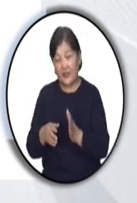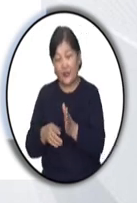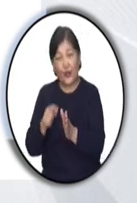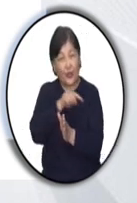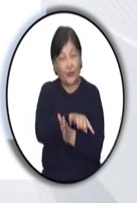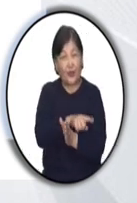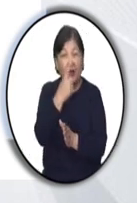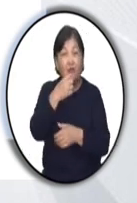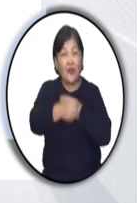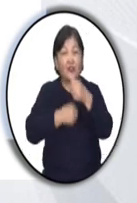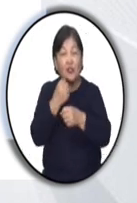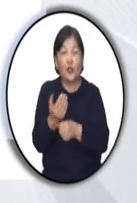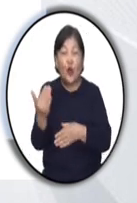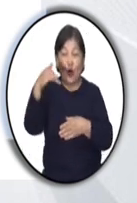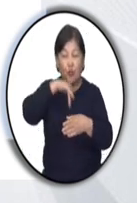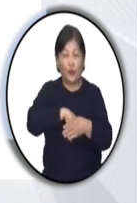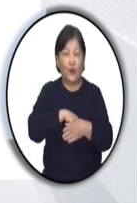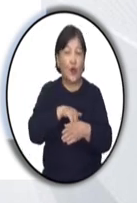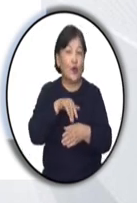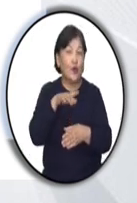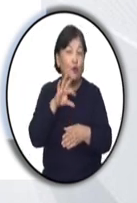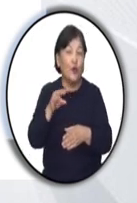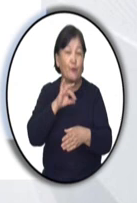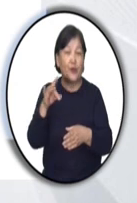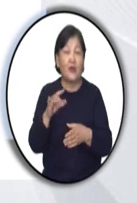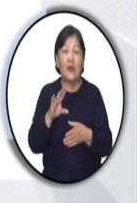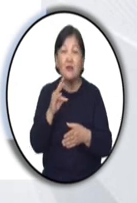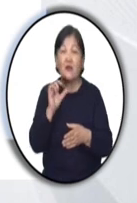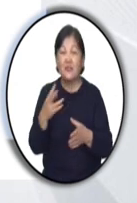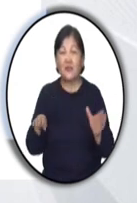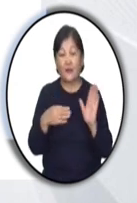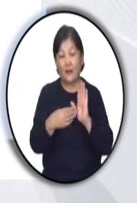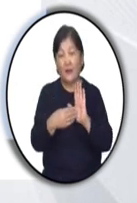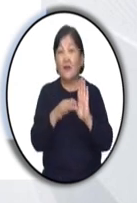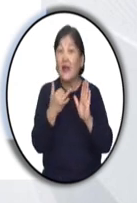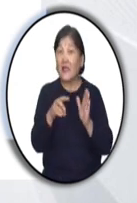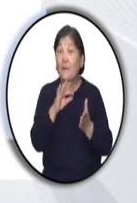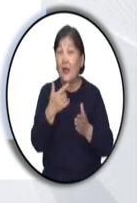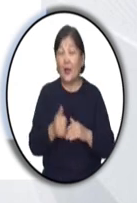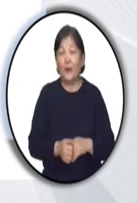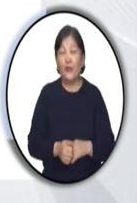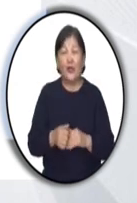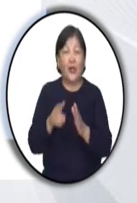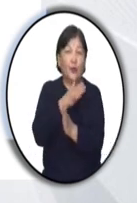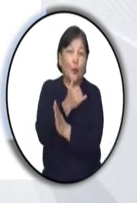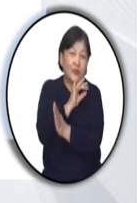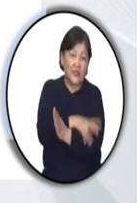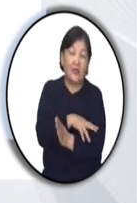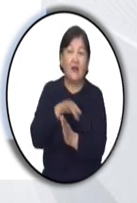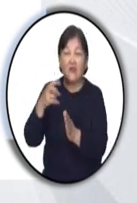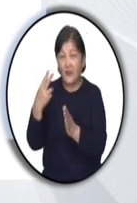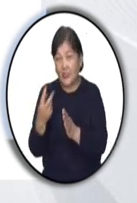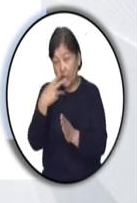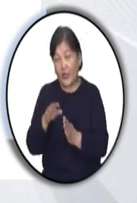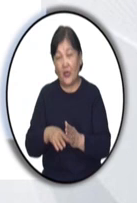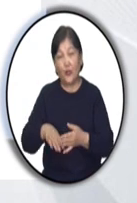нь урсгал тэнцэл гэдэг маань бол тухайн улс нэг жилийн дотор олж байгаа нийт орлого төлбөрийн нэгдсэн тайлан хэлдэг бол энэ хоёр мэдээлэлээс